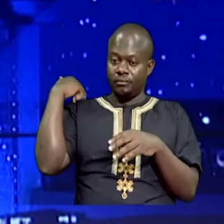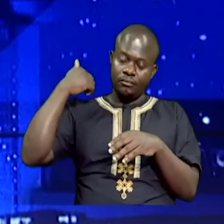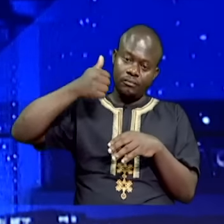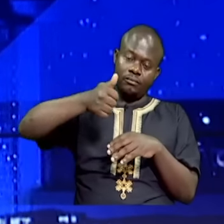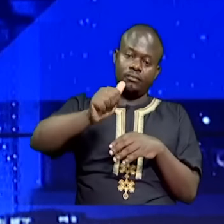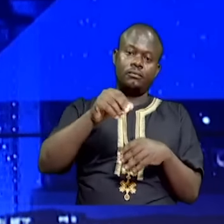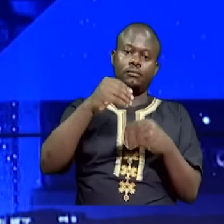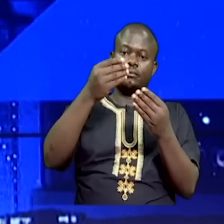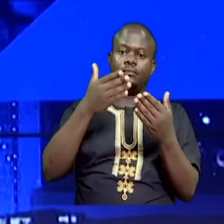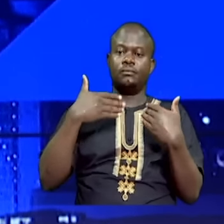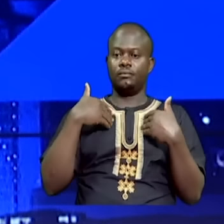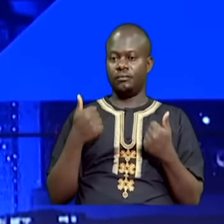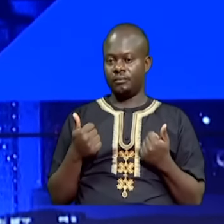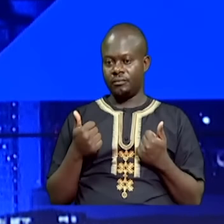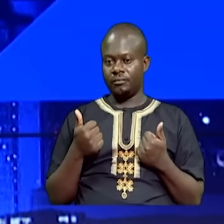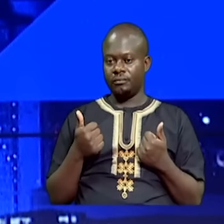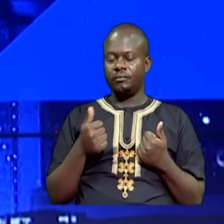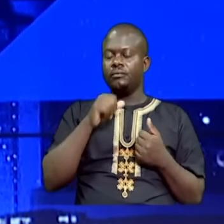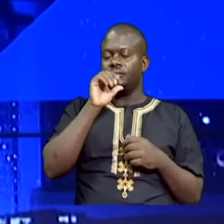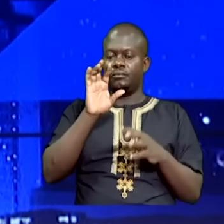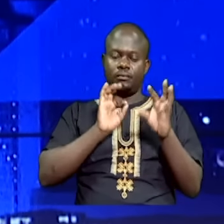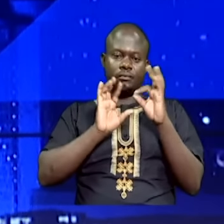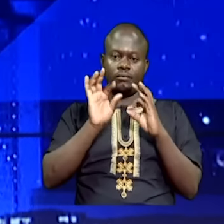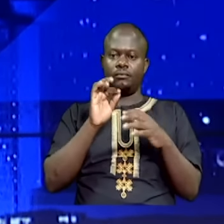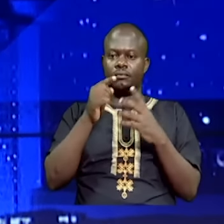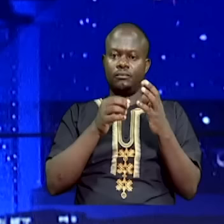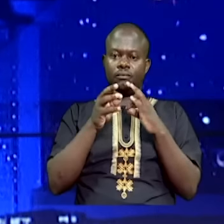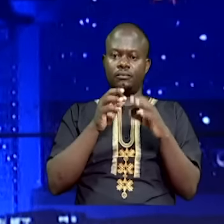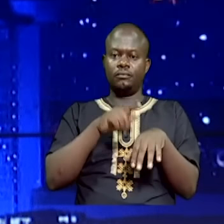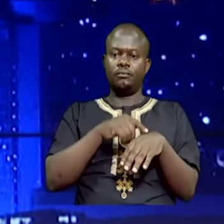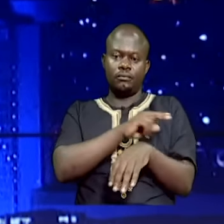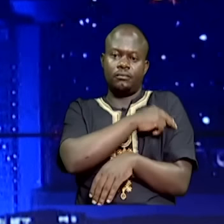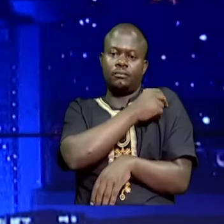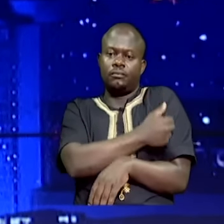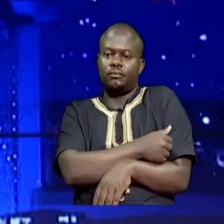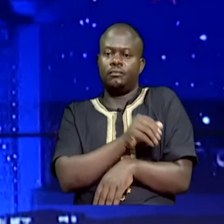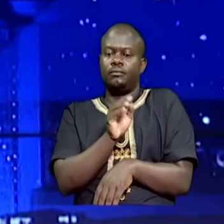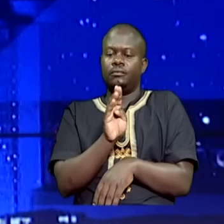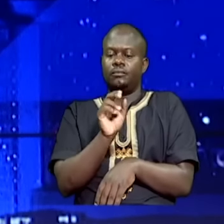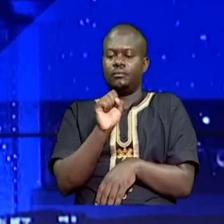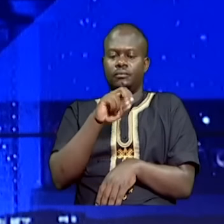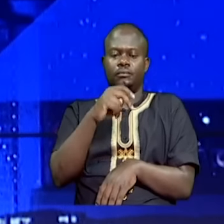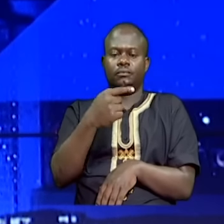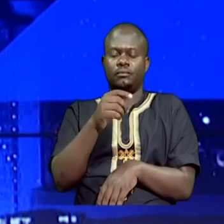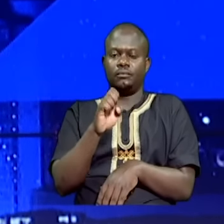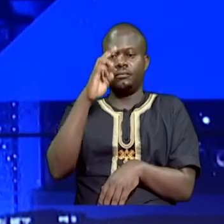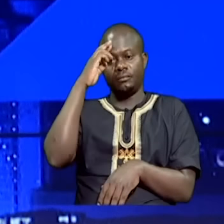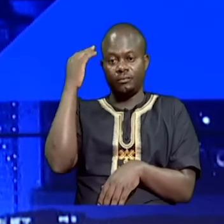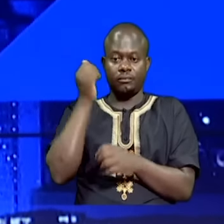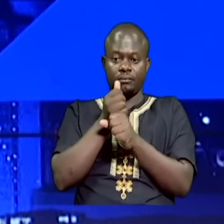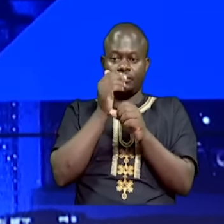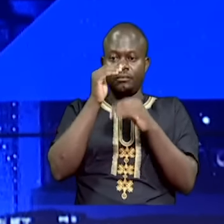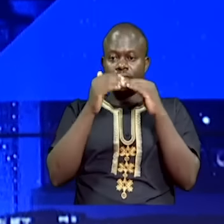zo gutanga ubuzima zitarobanuye ibi byagarutsweho ubwo ibitaro by'intara bya Bushenge byibukaga abari abakozi